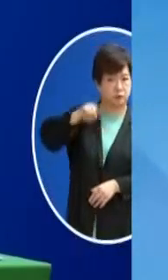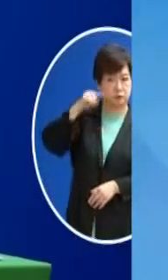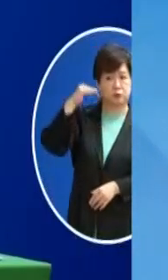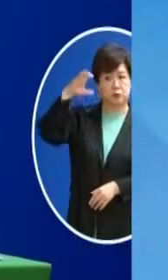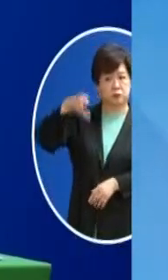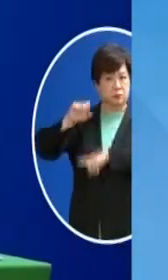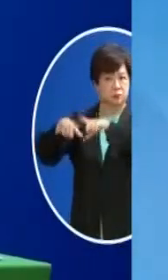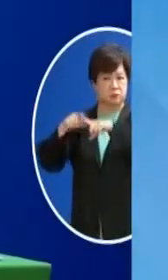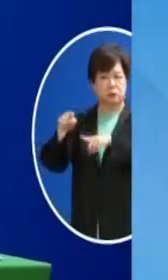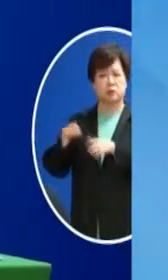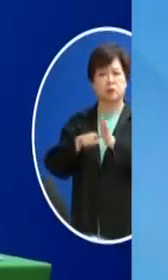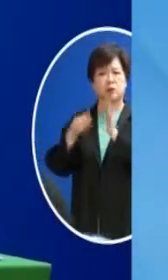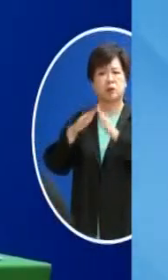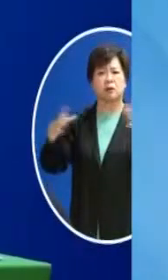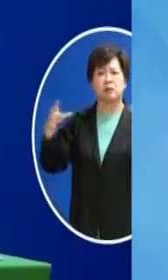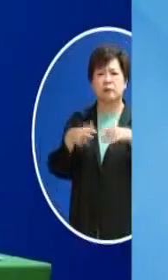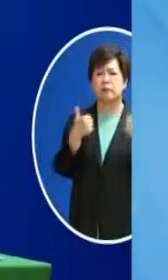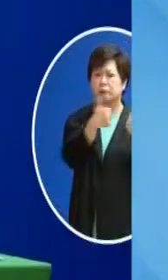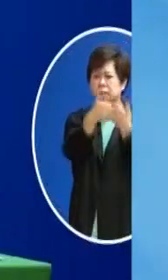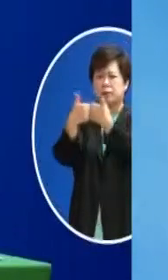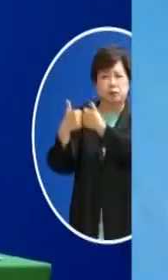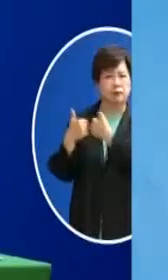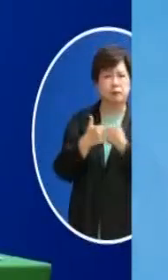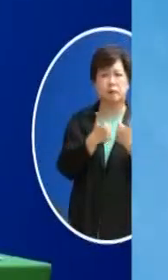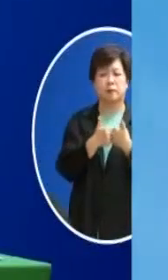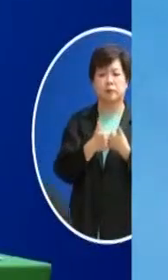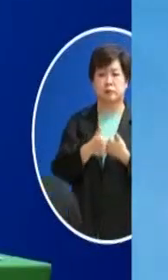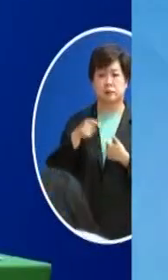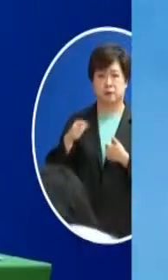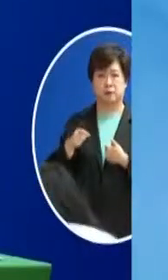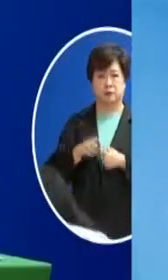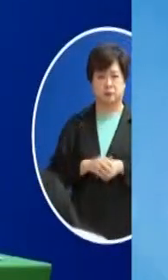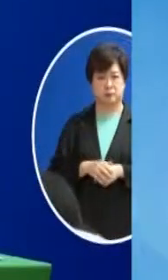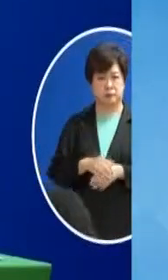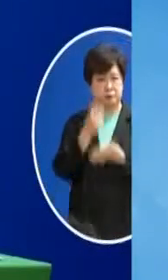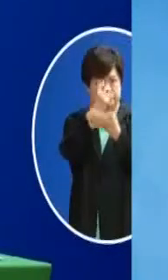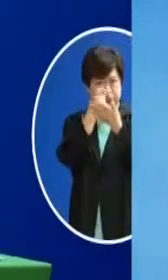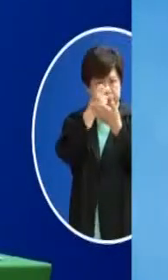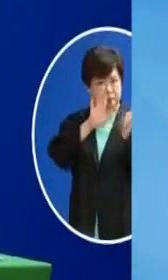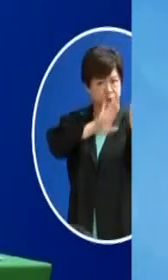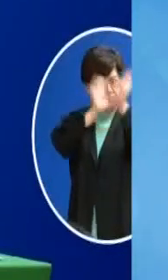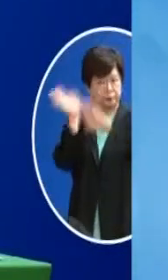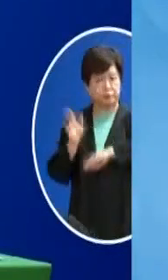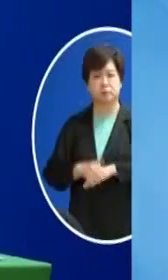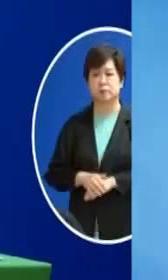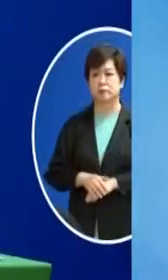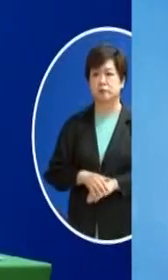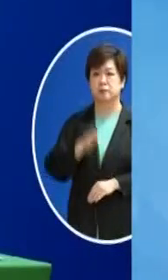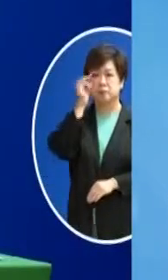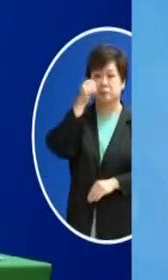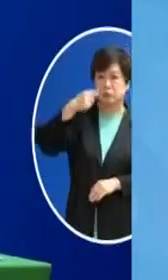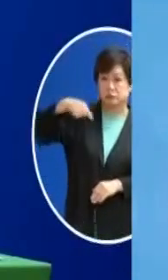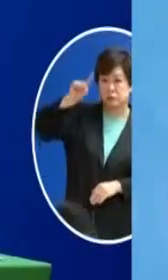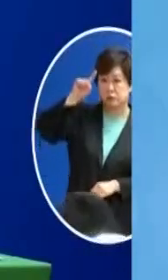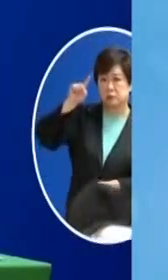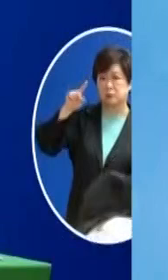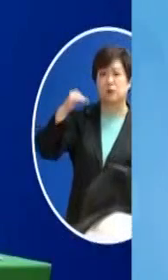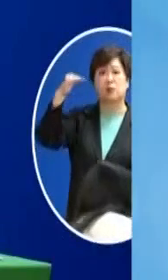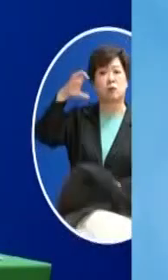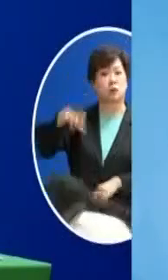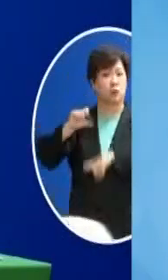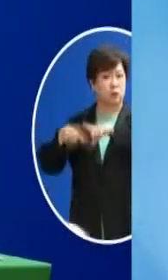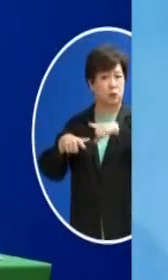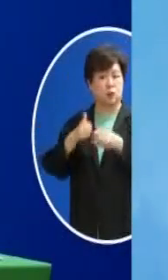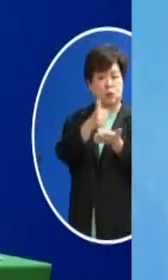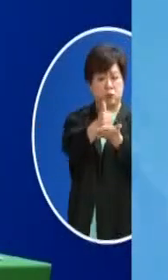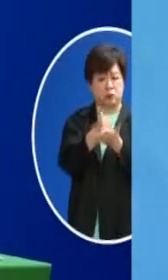高端的一个专家会议的一个审查结果。那在这份的一个审查结果里面，大家可以看到，上一次我们也是